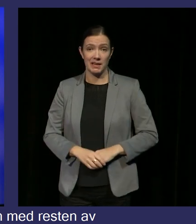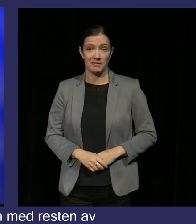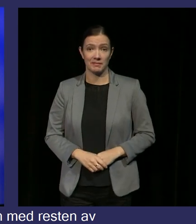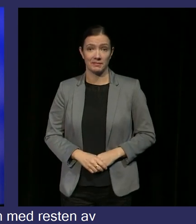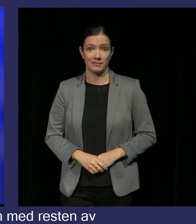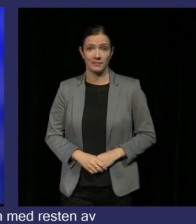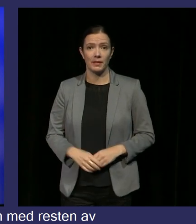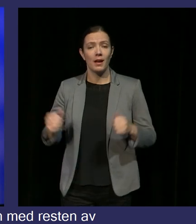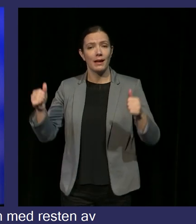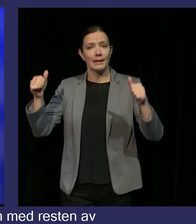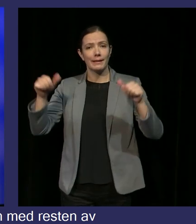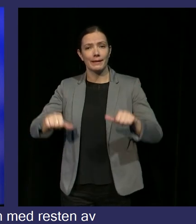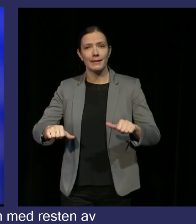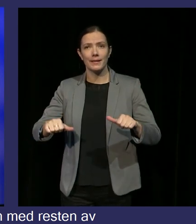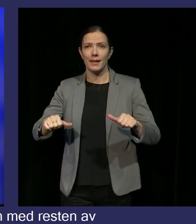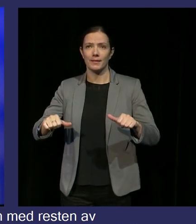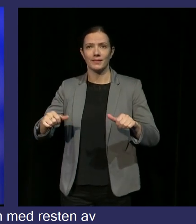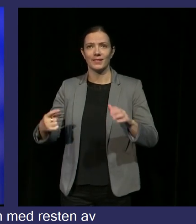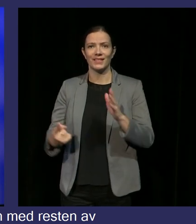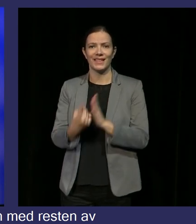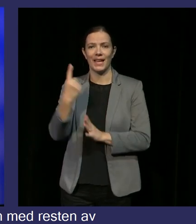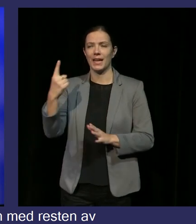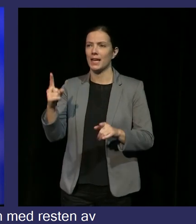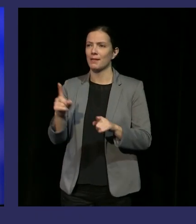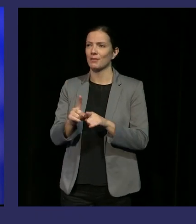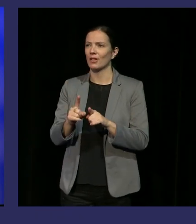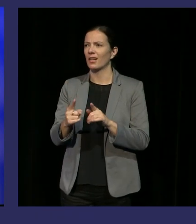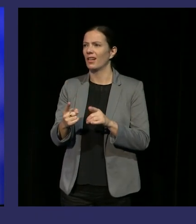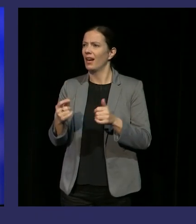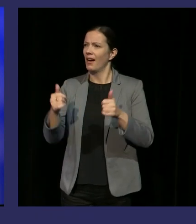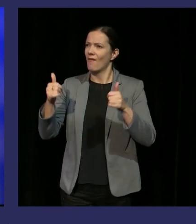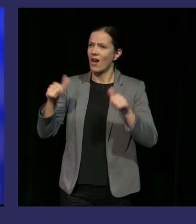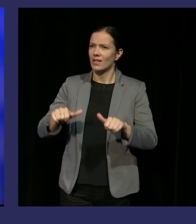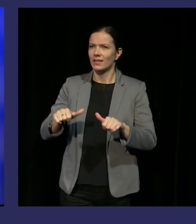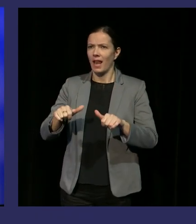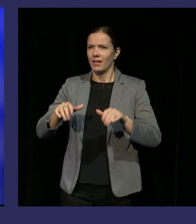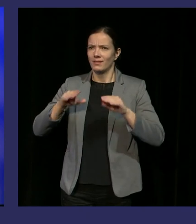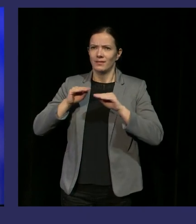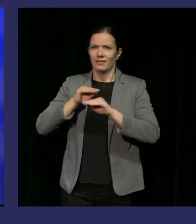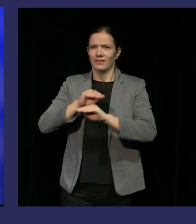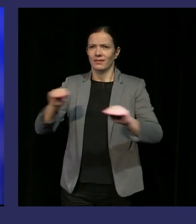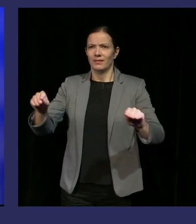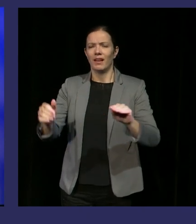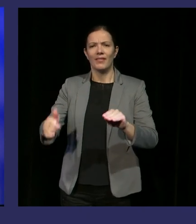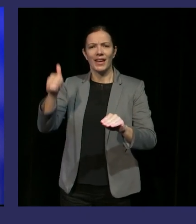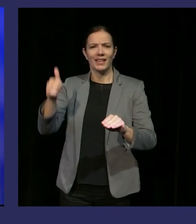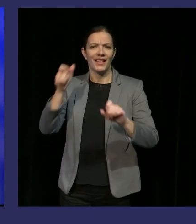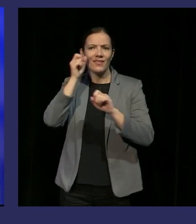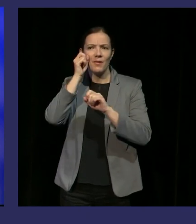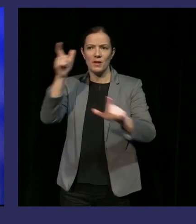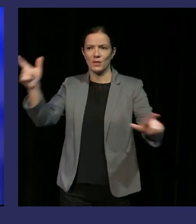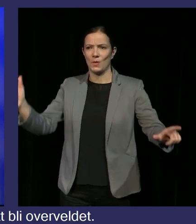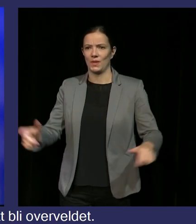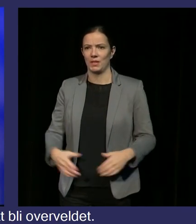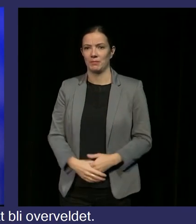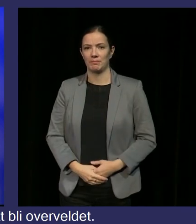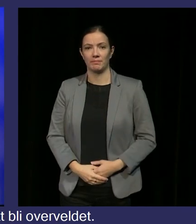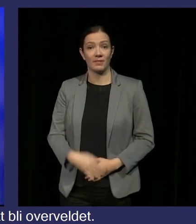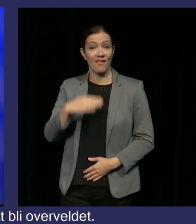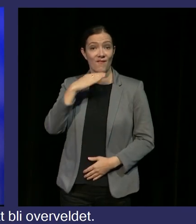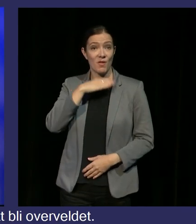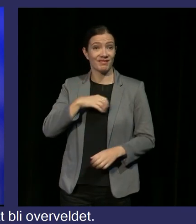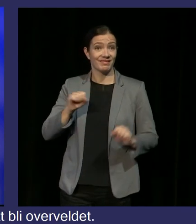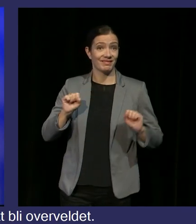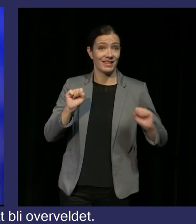Og når krisen treffer, så kan det være vanskelig å nå fram med viktige informasjon. Folk